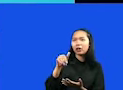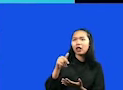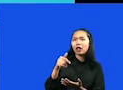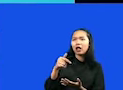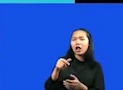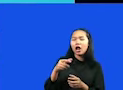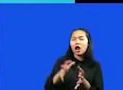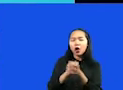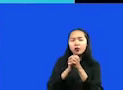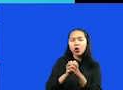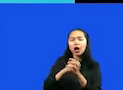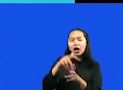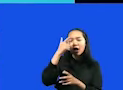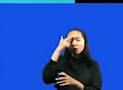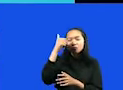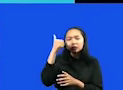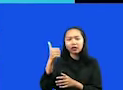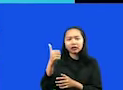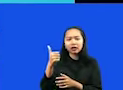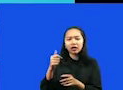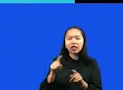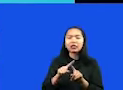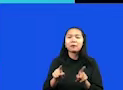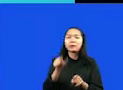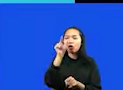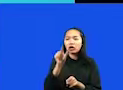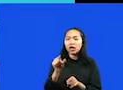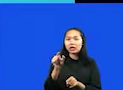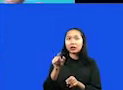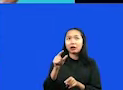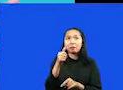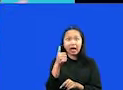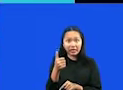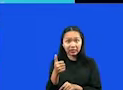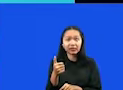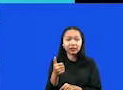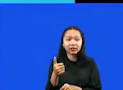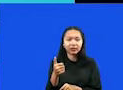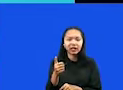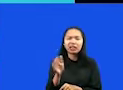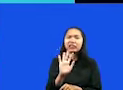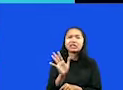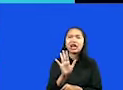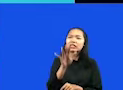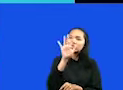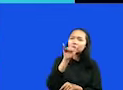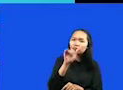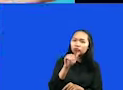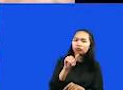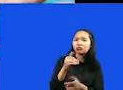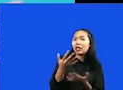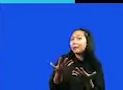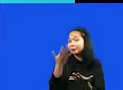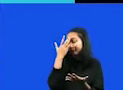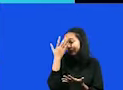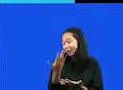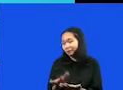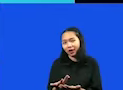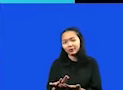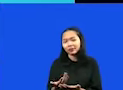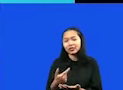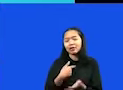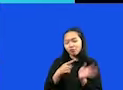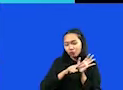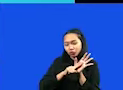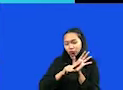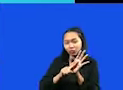tapi orang baik sepakai seperti Petrus Paulus malah tidak gitu ya tentu ada jawabannya tetapi saya ingin menunjukkan di sini seperti tadi yang disampaikan